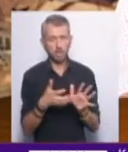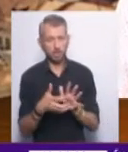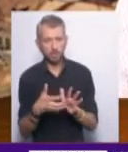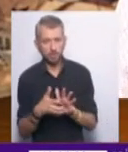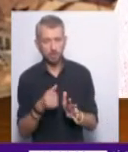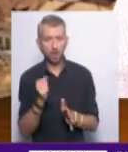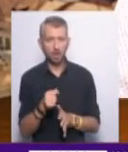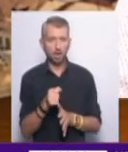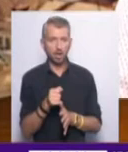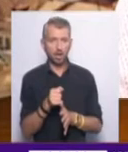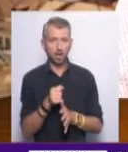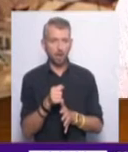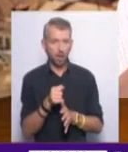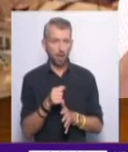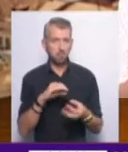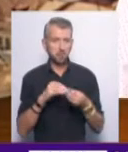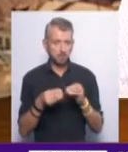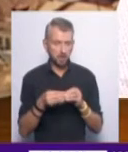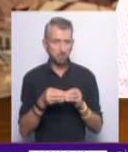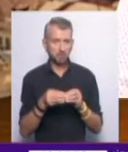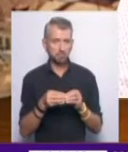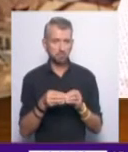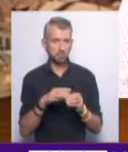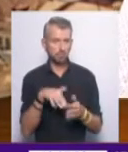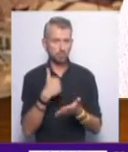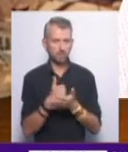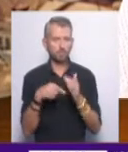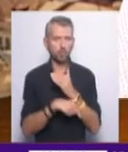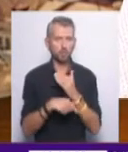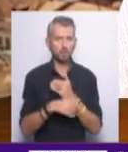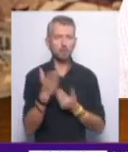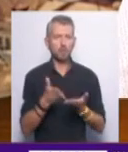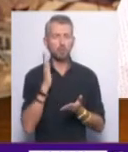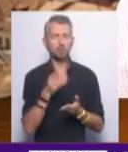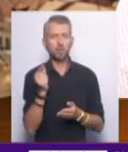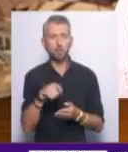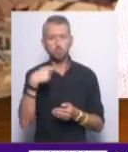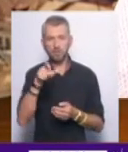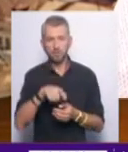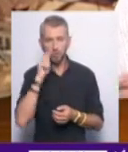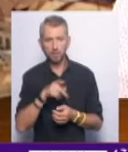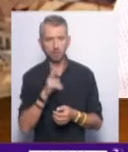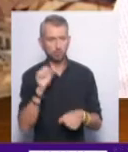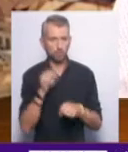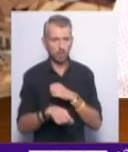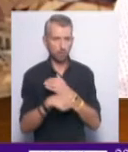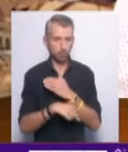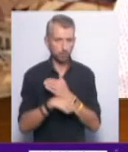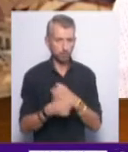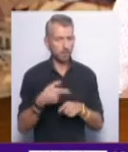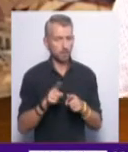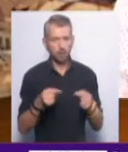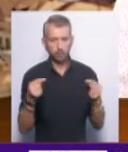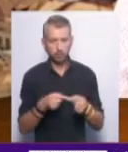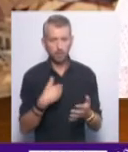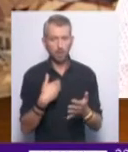а корінь зла в корупції. І, мабуть, буде той президент України, який все ж таки подолає корупцію. Це однозначно.